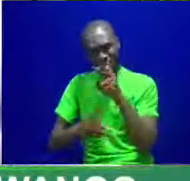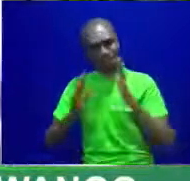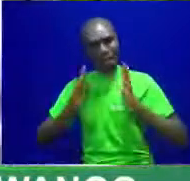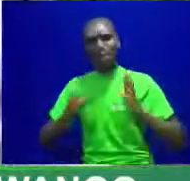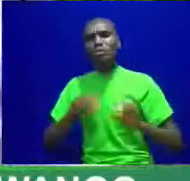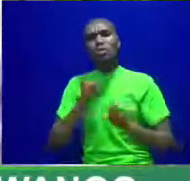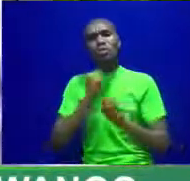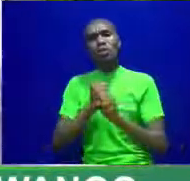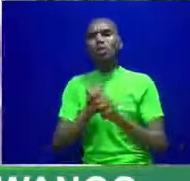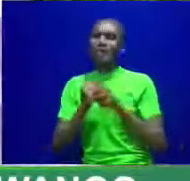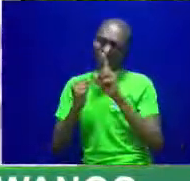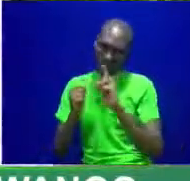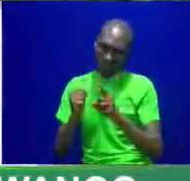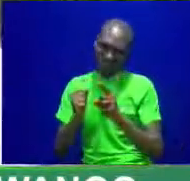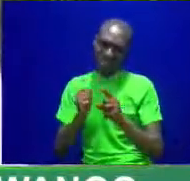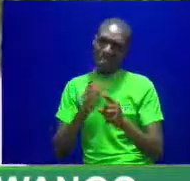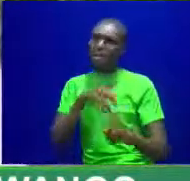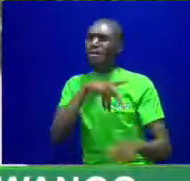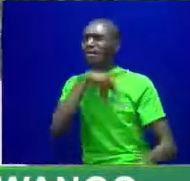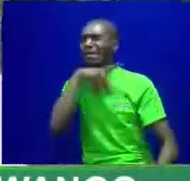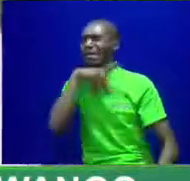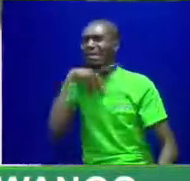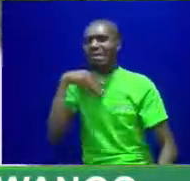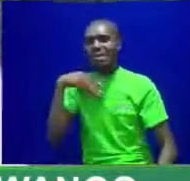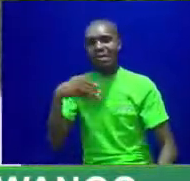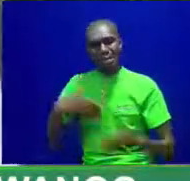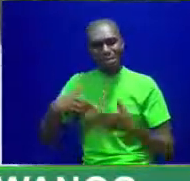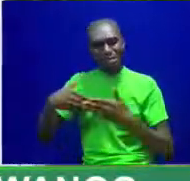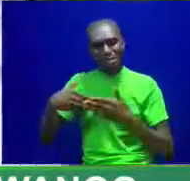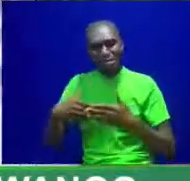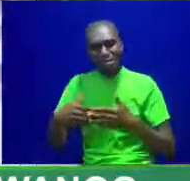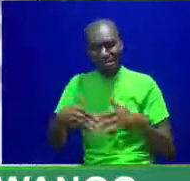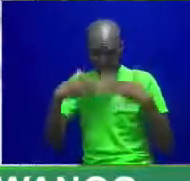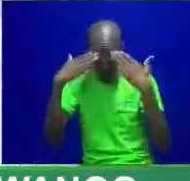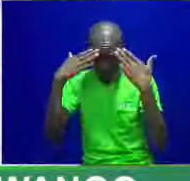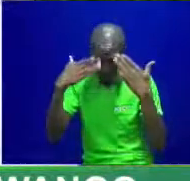gokore gento muneke. Ogo ito umano ure inocente. No bode maku urete.